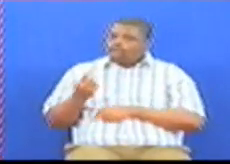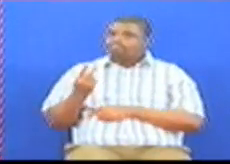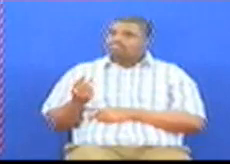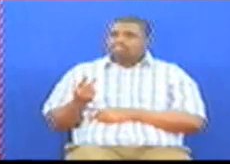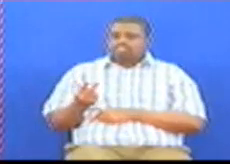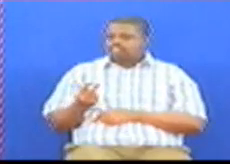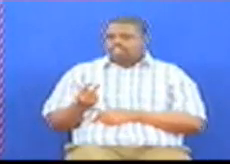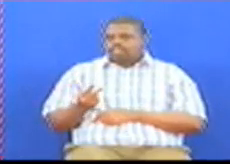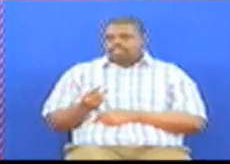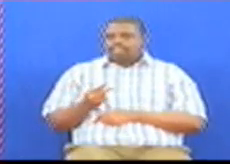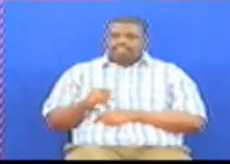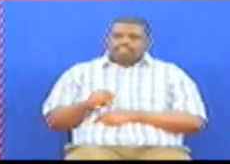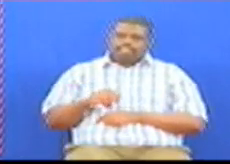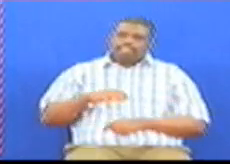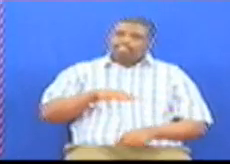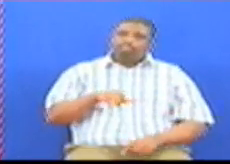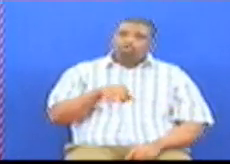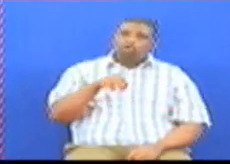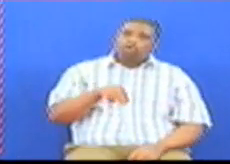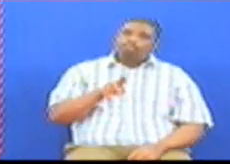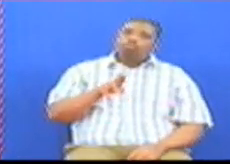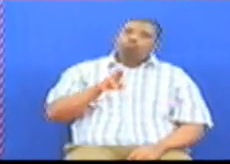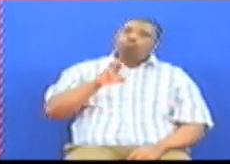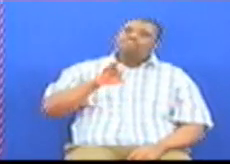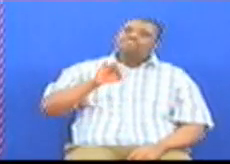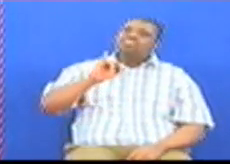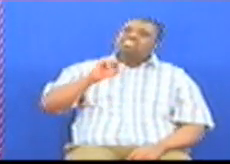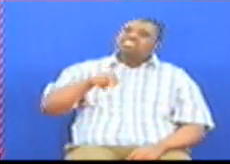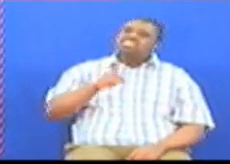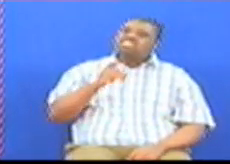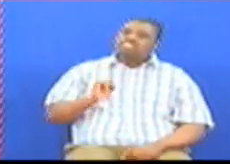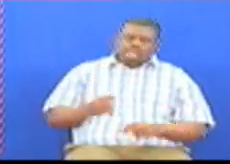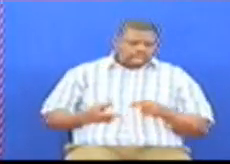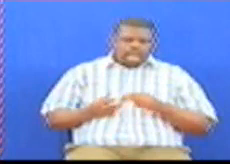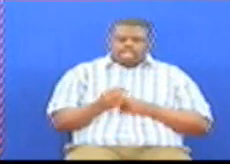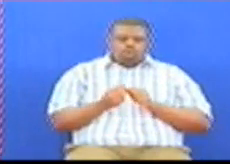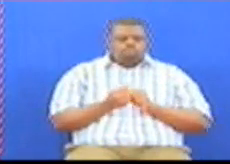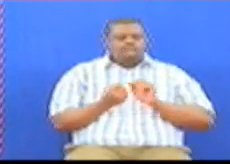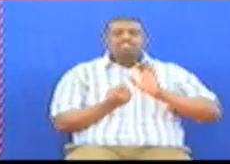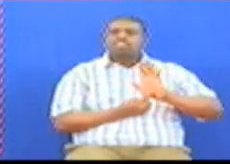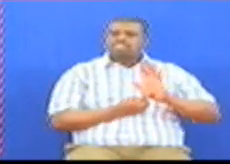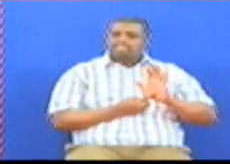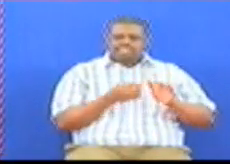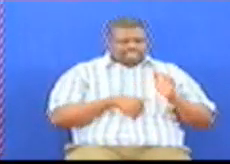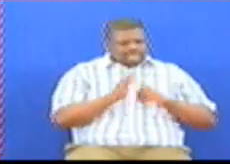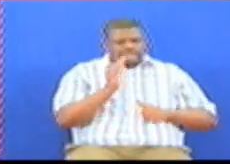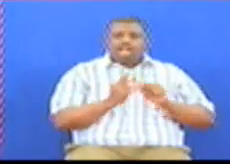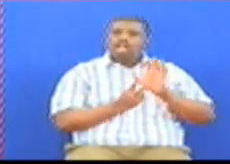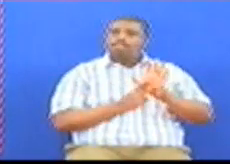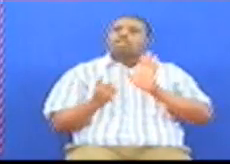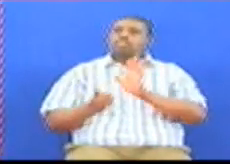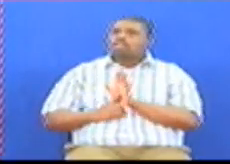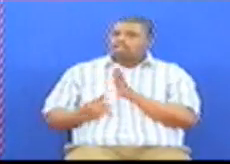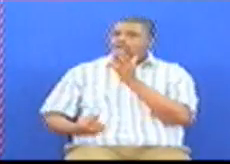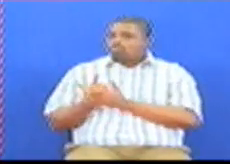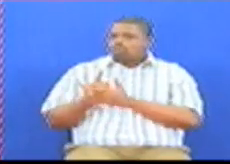itulituli. Mheshimiwa, jimbo la Mfindi Kusini tuna kata 16. Kata 16, vijiji zaidi ya 76. Ukitoka